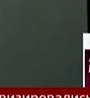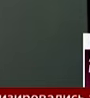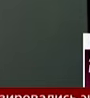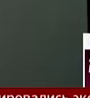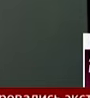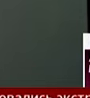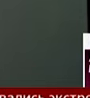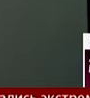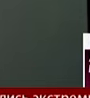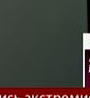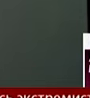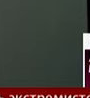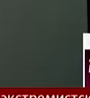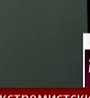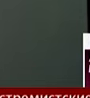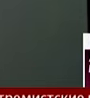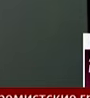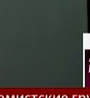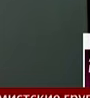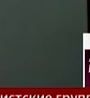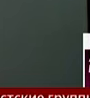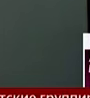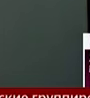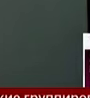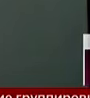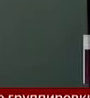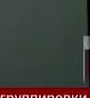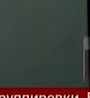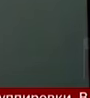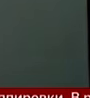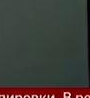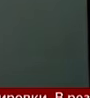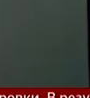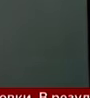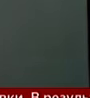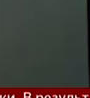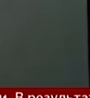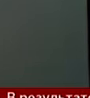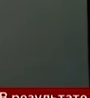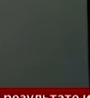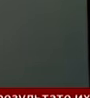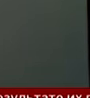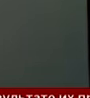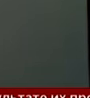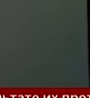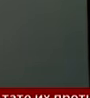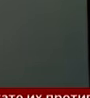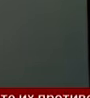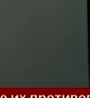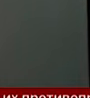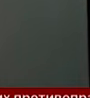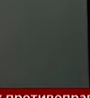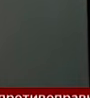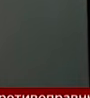арандатушылықты болдырмауды, тыныштық сақтауды, бейбітшілікті сақтауды шақырамыз